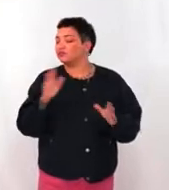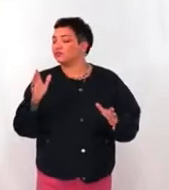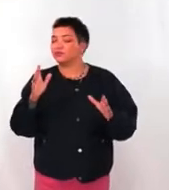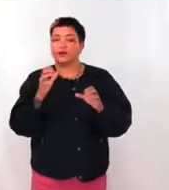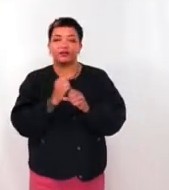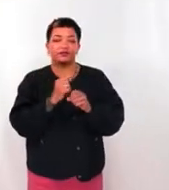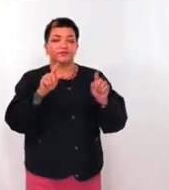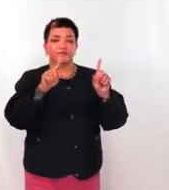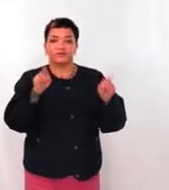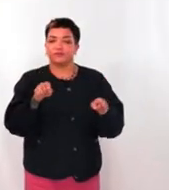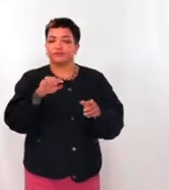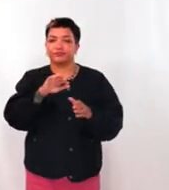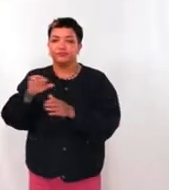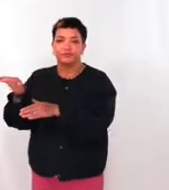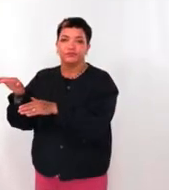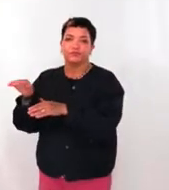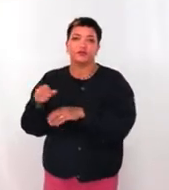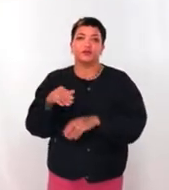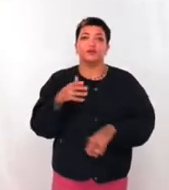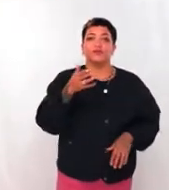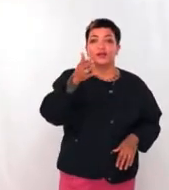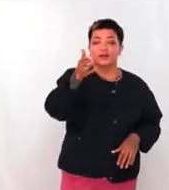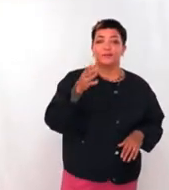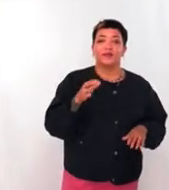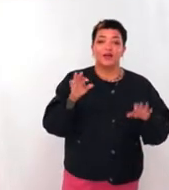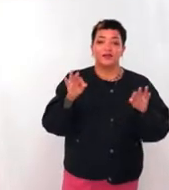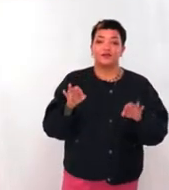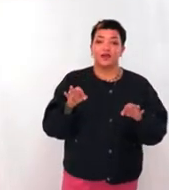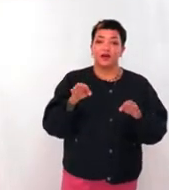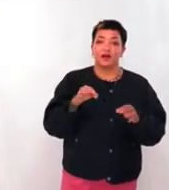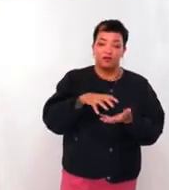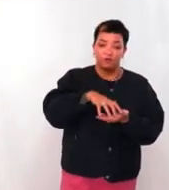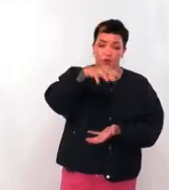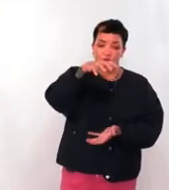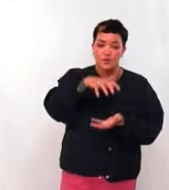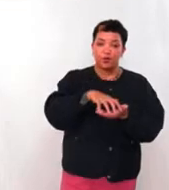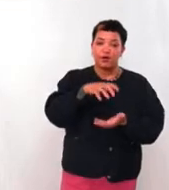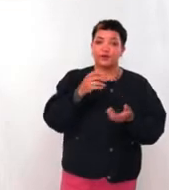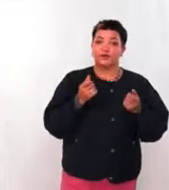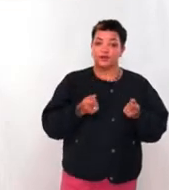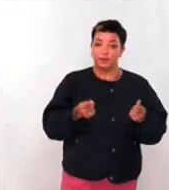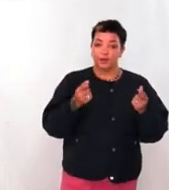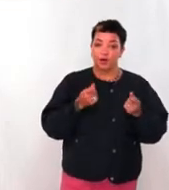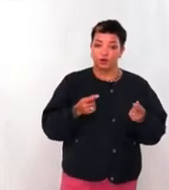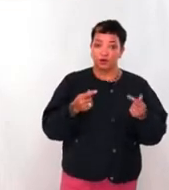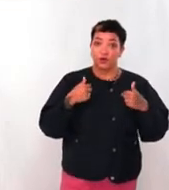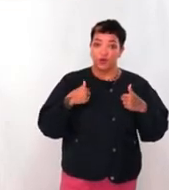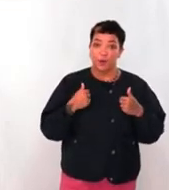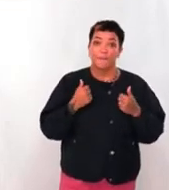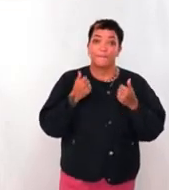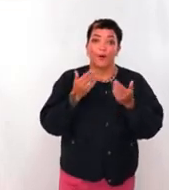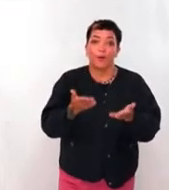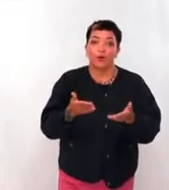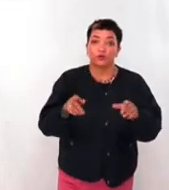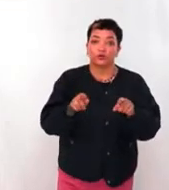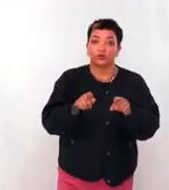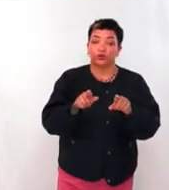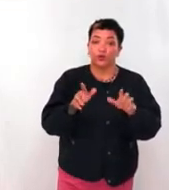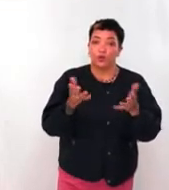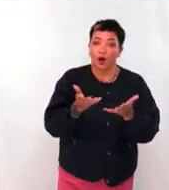parenthèse. Mais par contre, pour ce même volume de dépenses, nous vous proposions aussi de baisser un certain